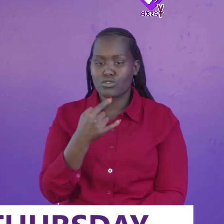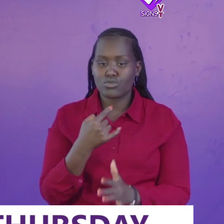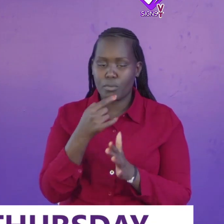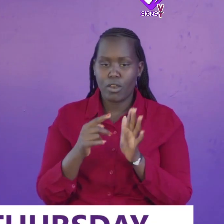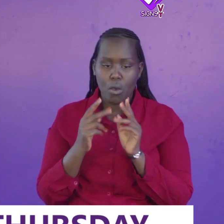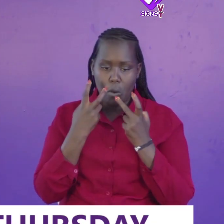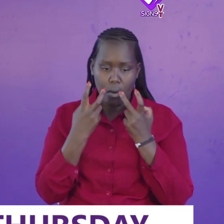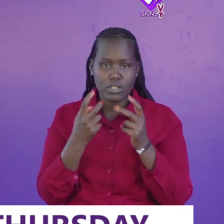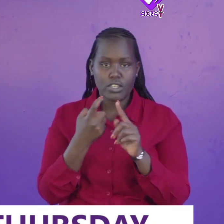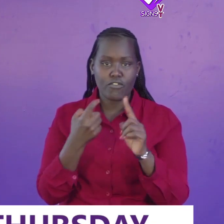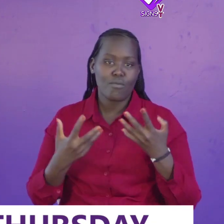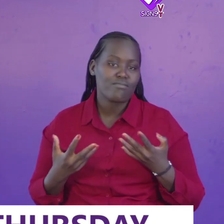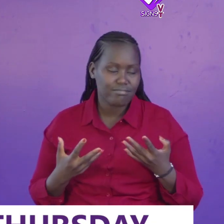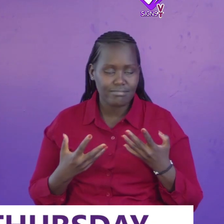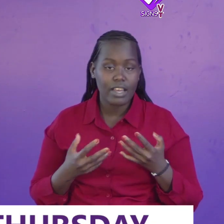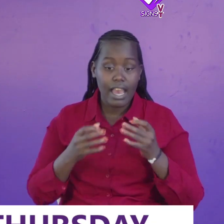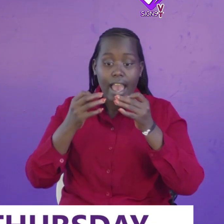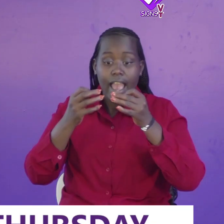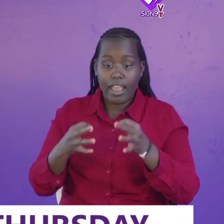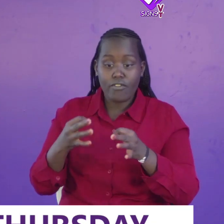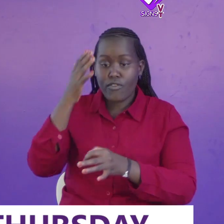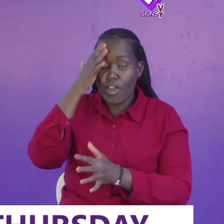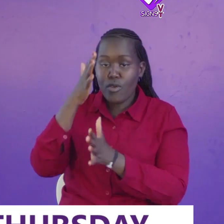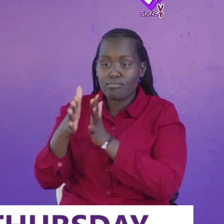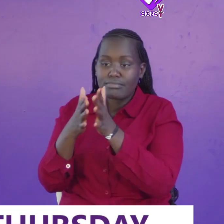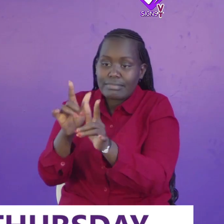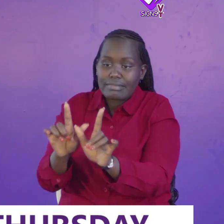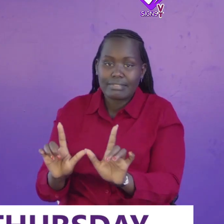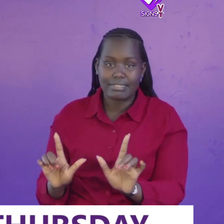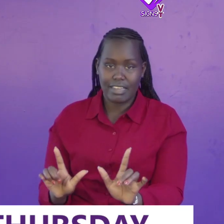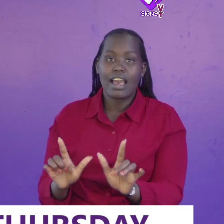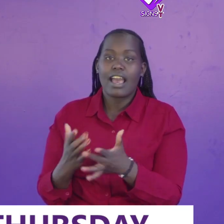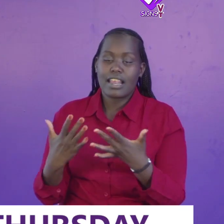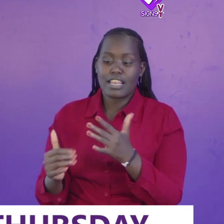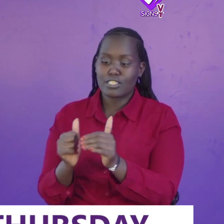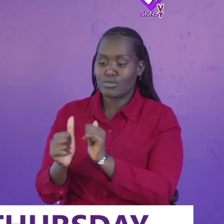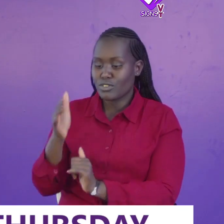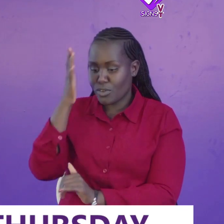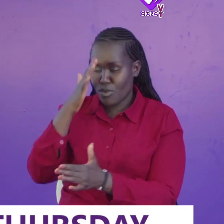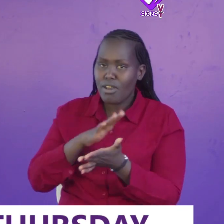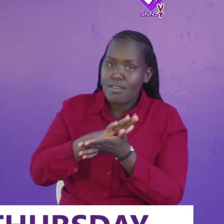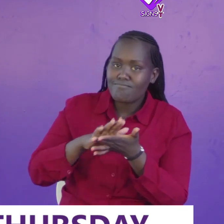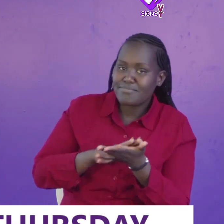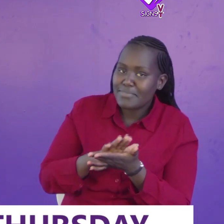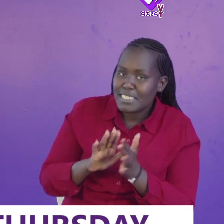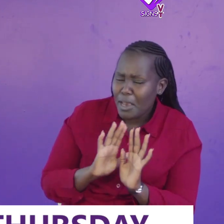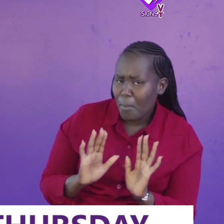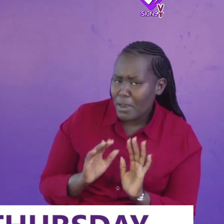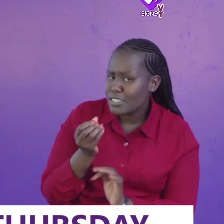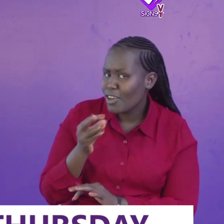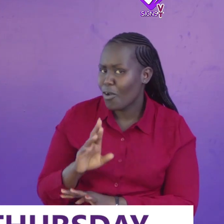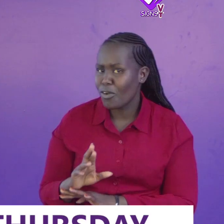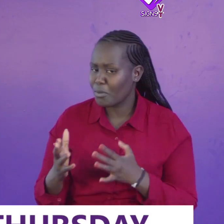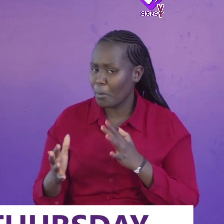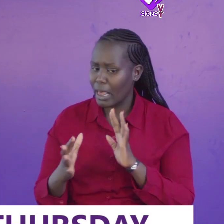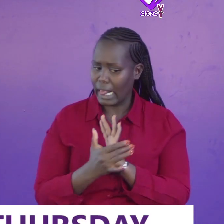us from? Na if you know sign language, na mambo gani unajua ni basic kama wewe umeivia, mimi